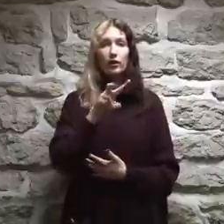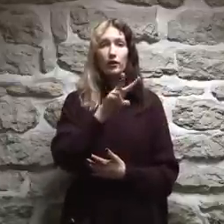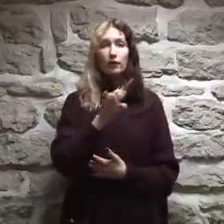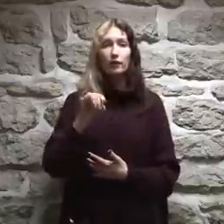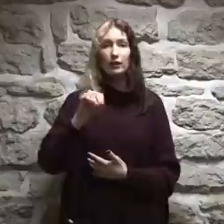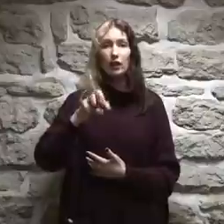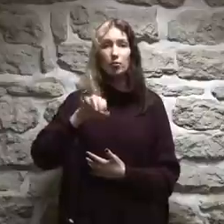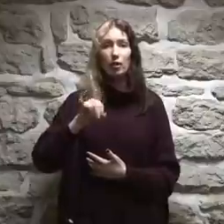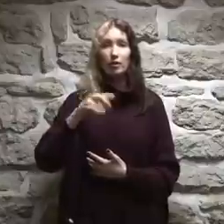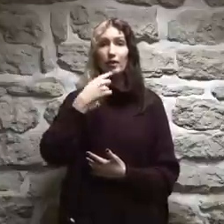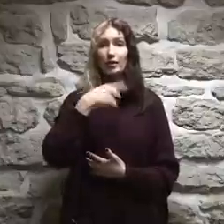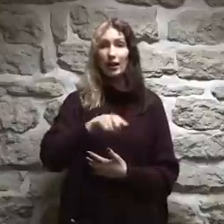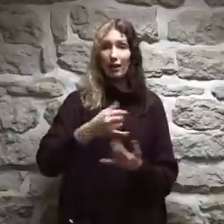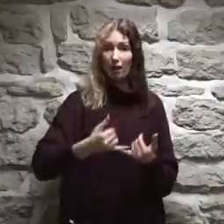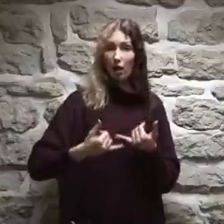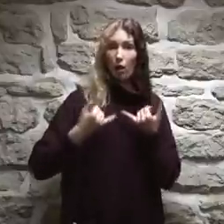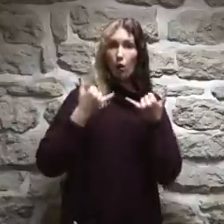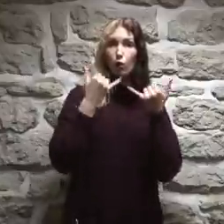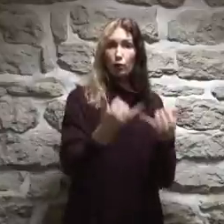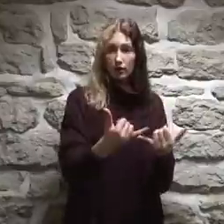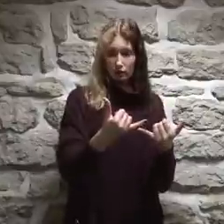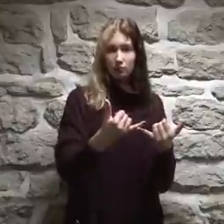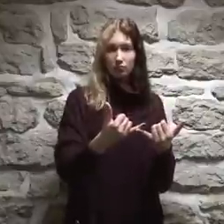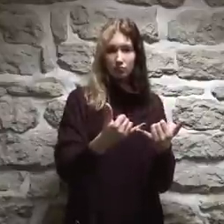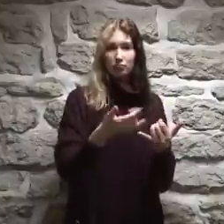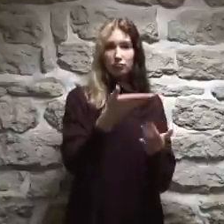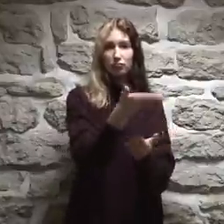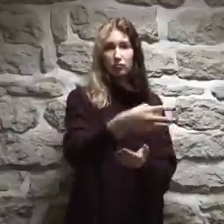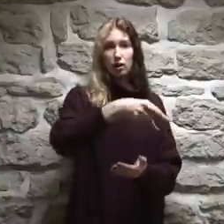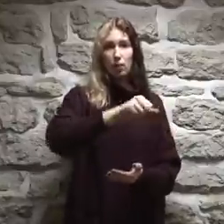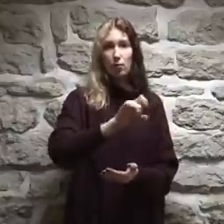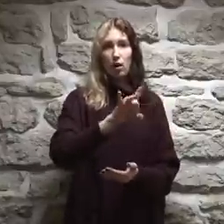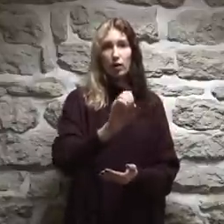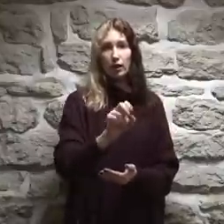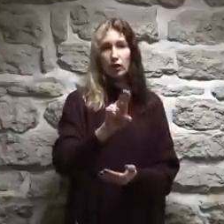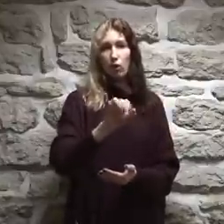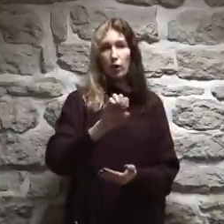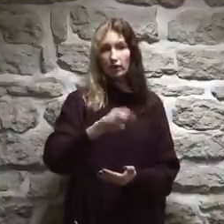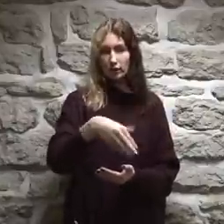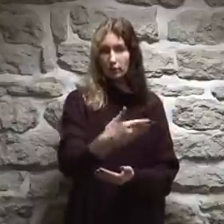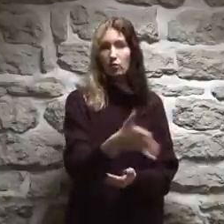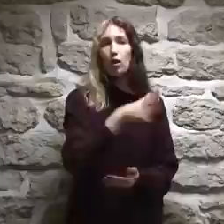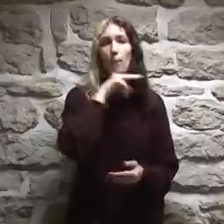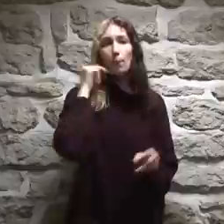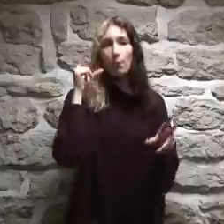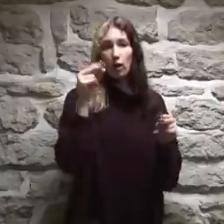keeleauhind läheb siis seekord Mare Koidule väga palju õnne talle. Ja